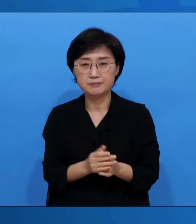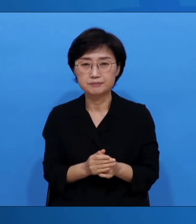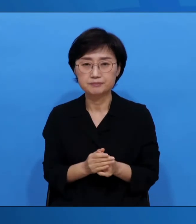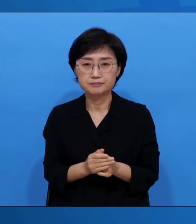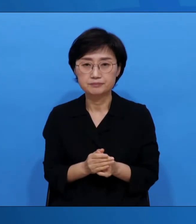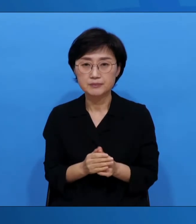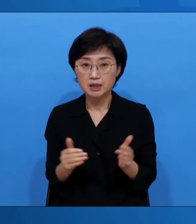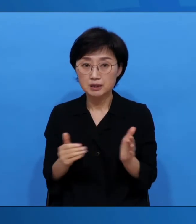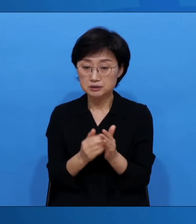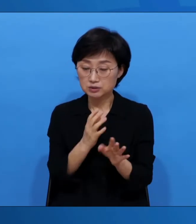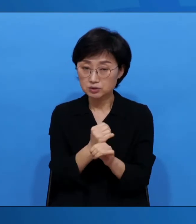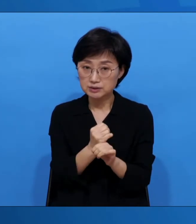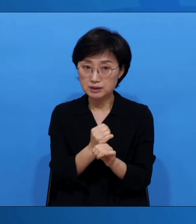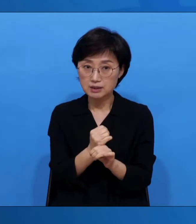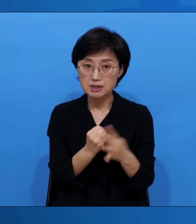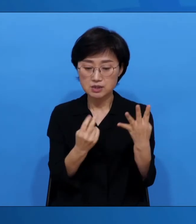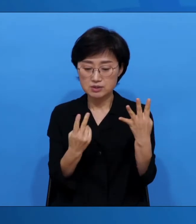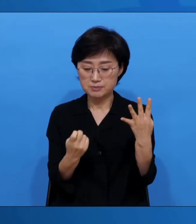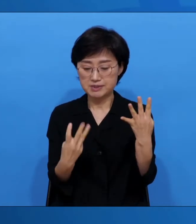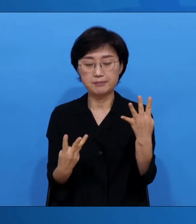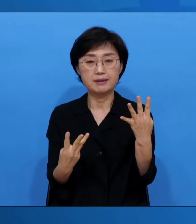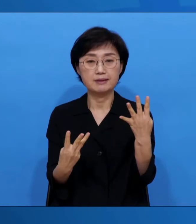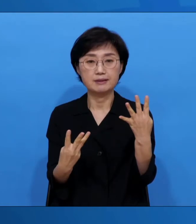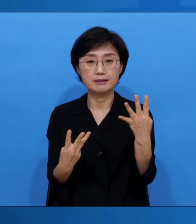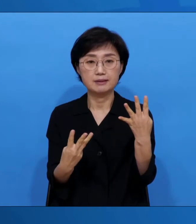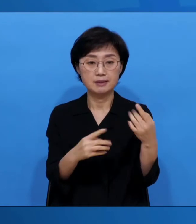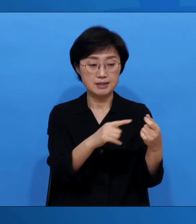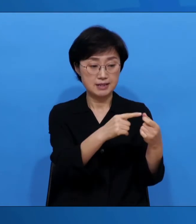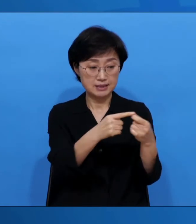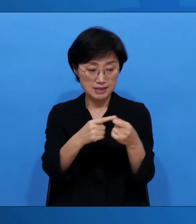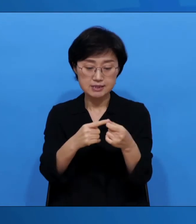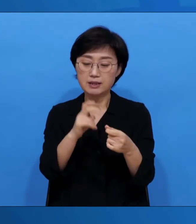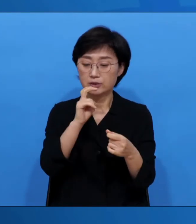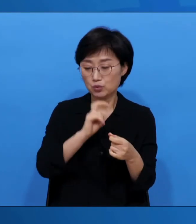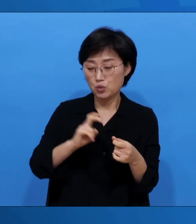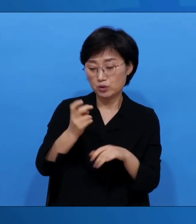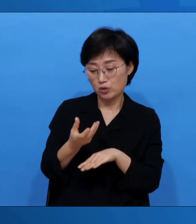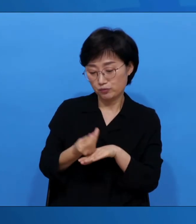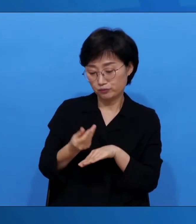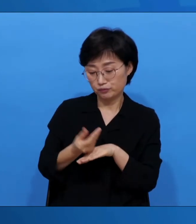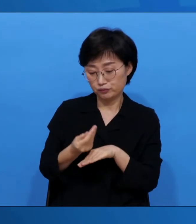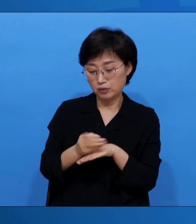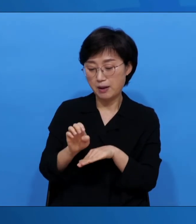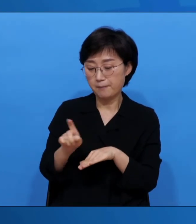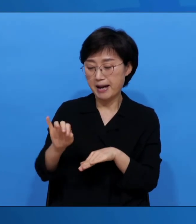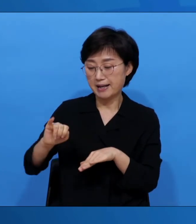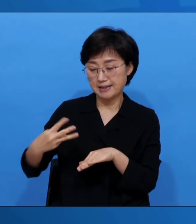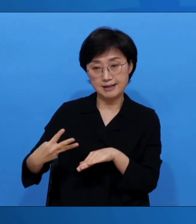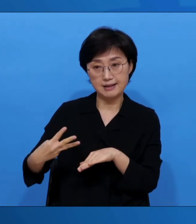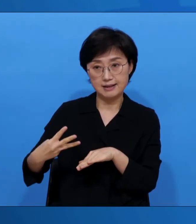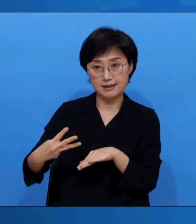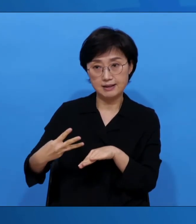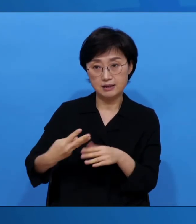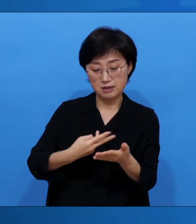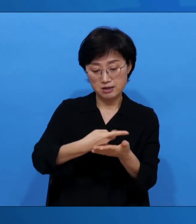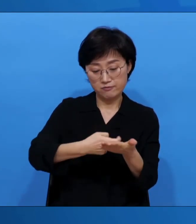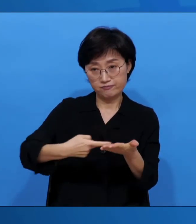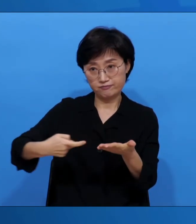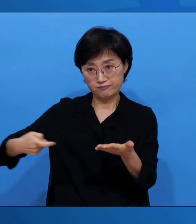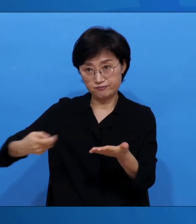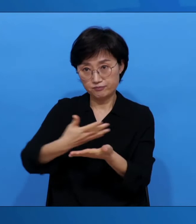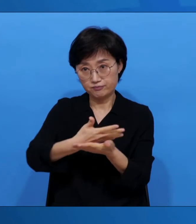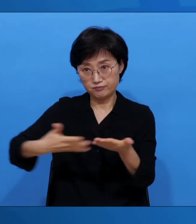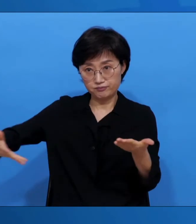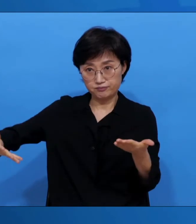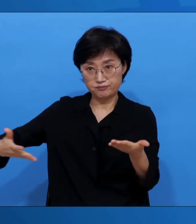마감 기한은 4월 23일까지며 가사를 부르며 노래한 녹음 파일과 악보 파일, 이름과 연락처를 함께